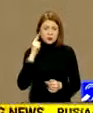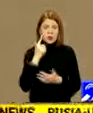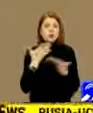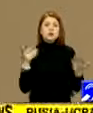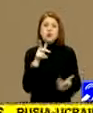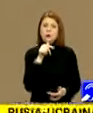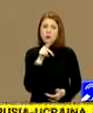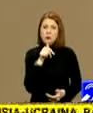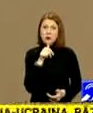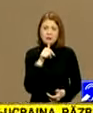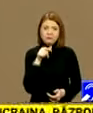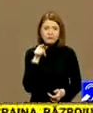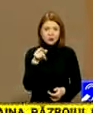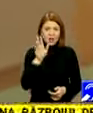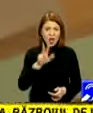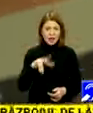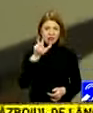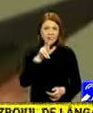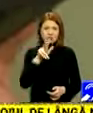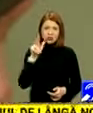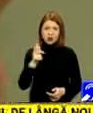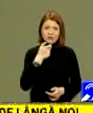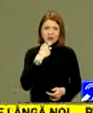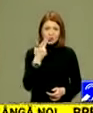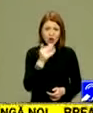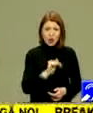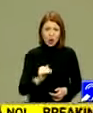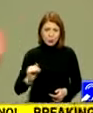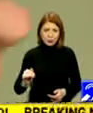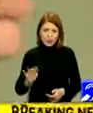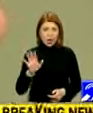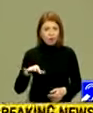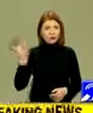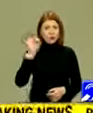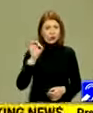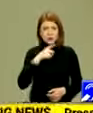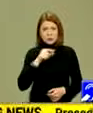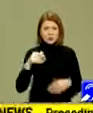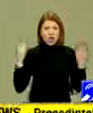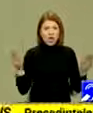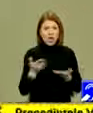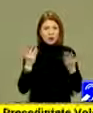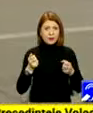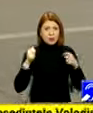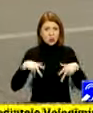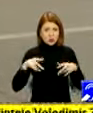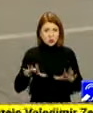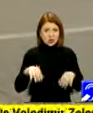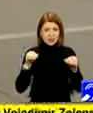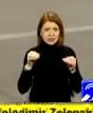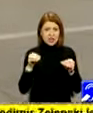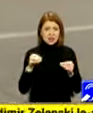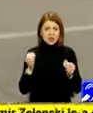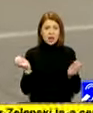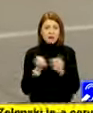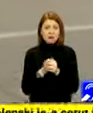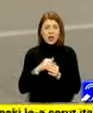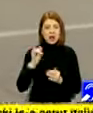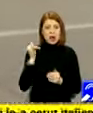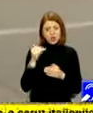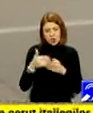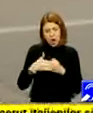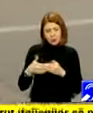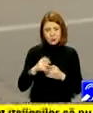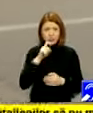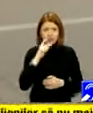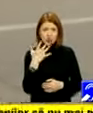unde. Aliona are 33 de ani și 3 copii. Au avut noroc să plece repede din Ucraina și să găsească adăpost lângă Iași. Băiețelul de